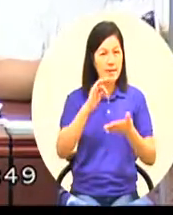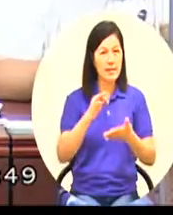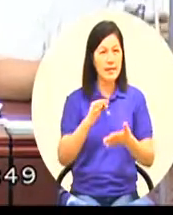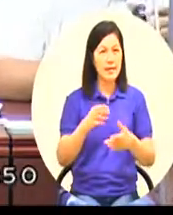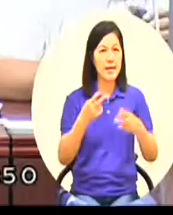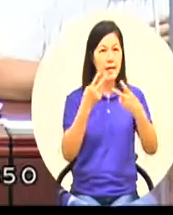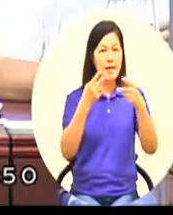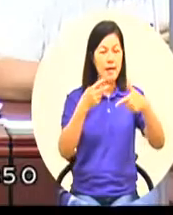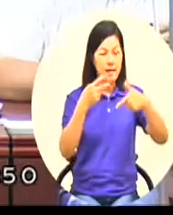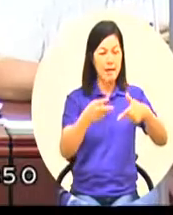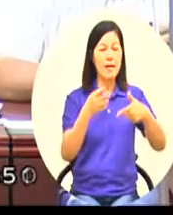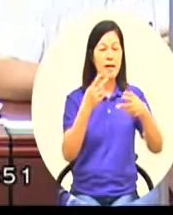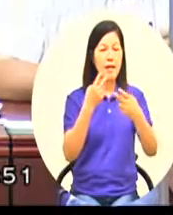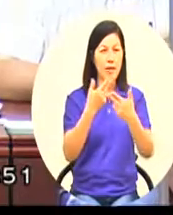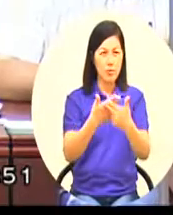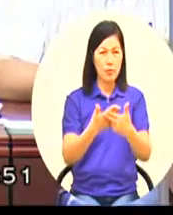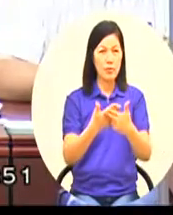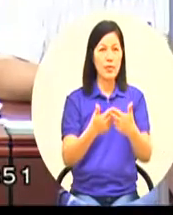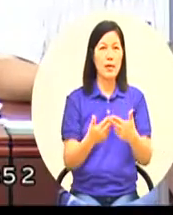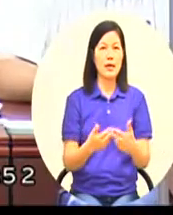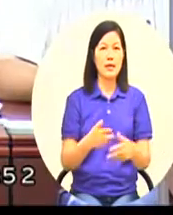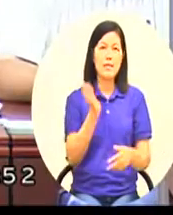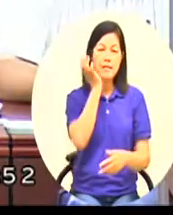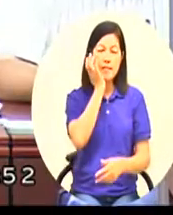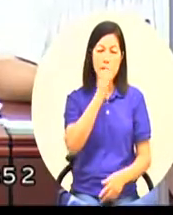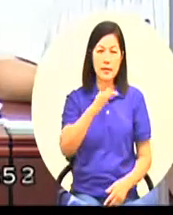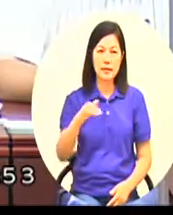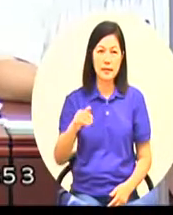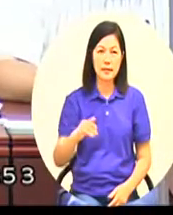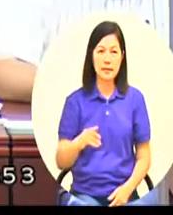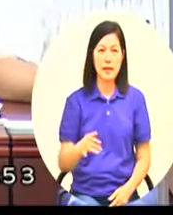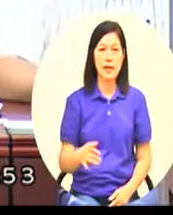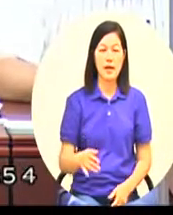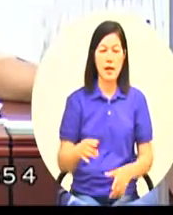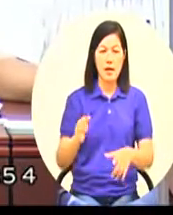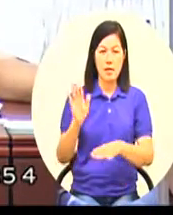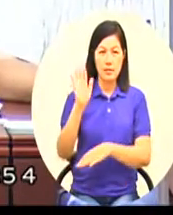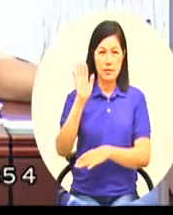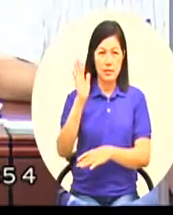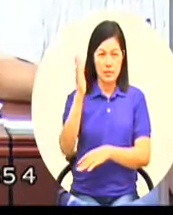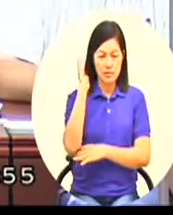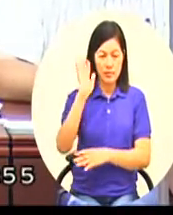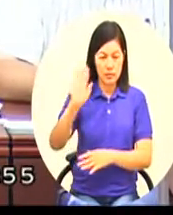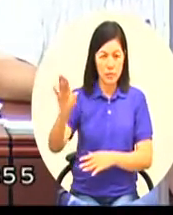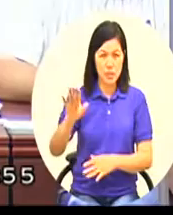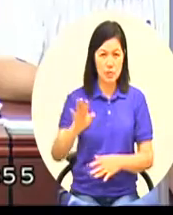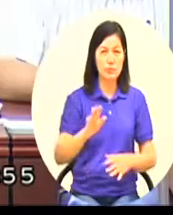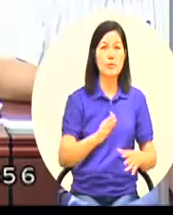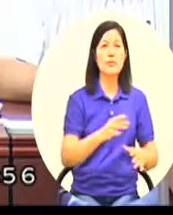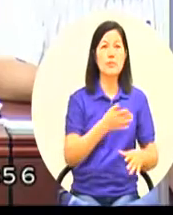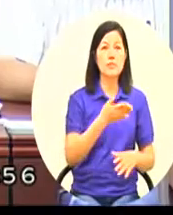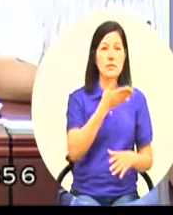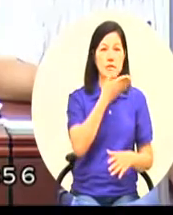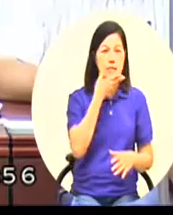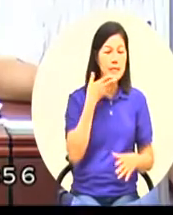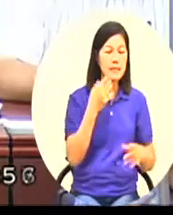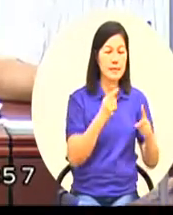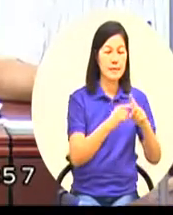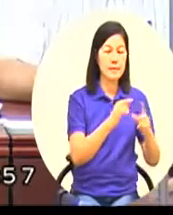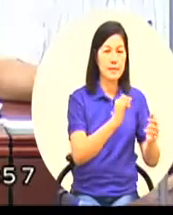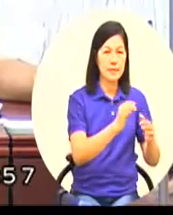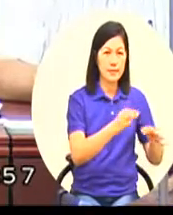厂跟冈山厂都是公办民营，公办民营，所以对于整个价格的收取，